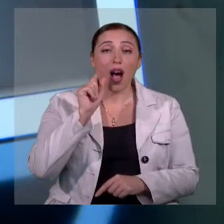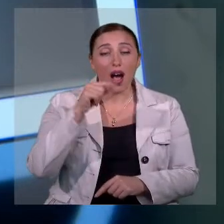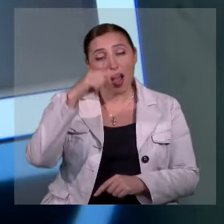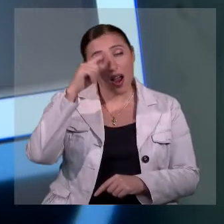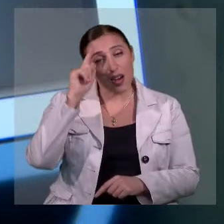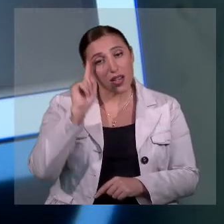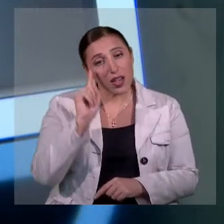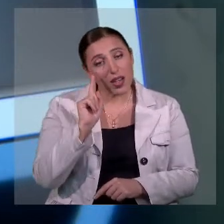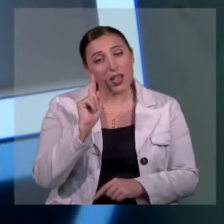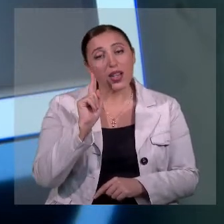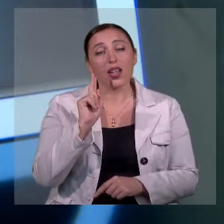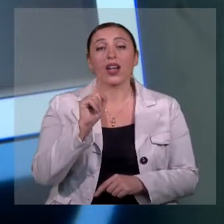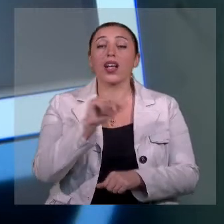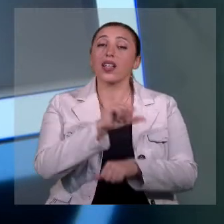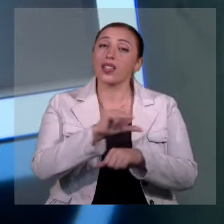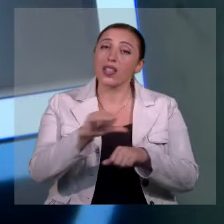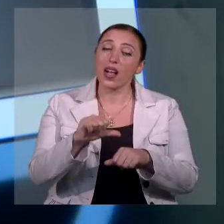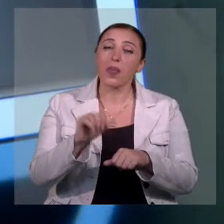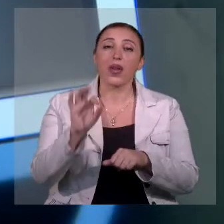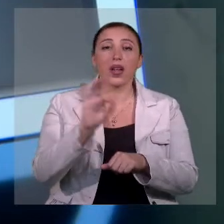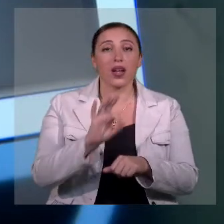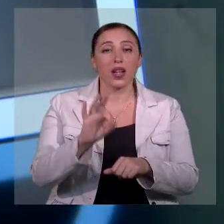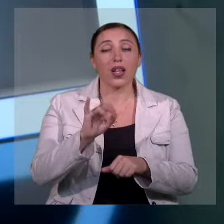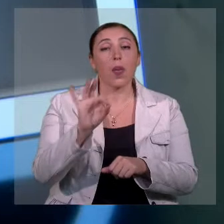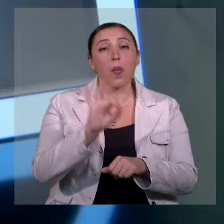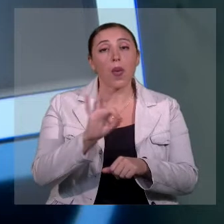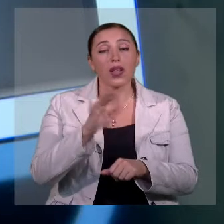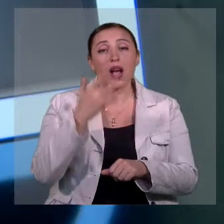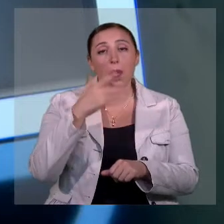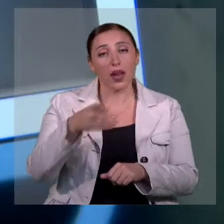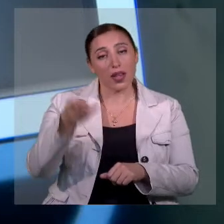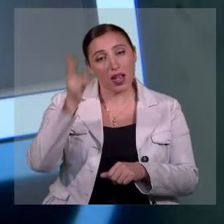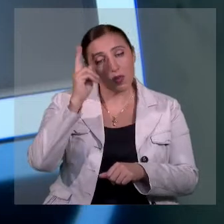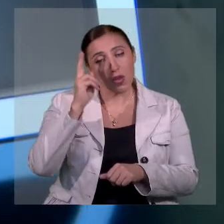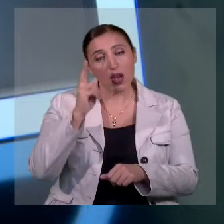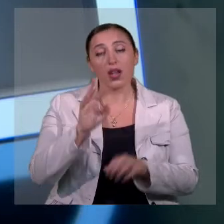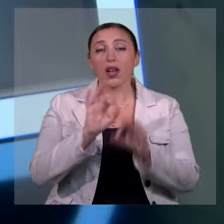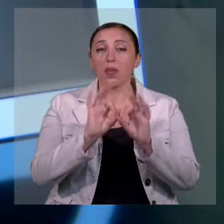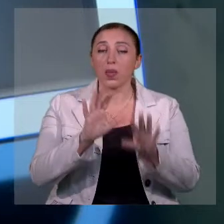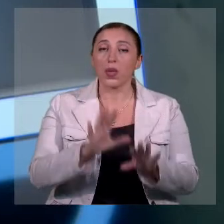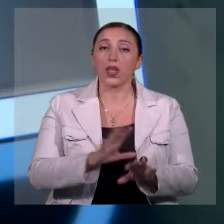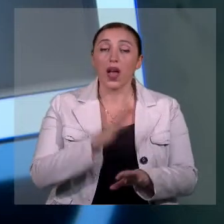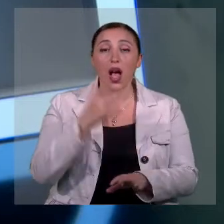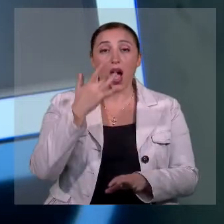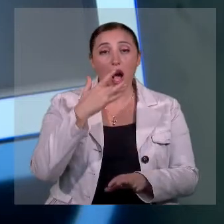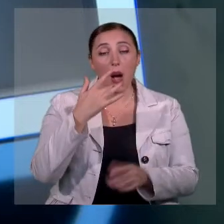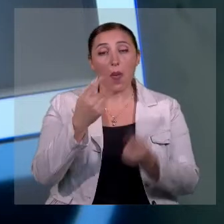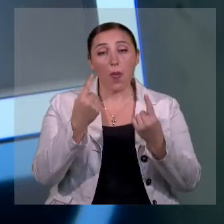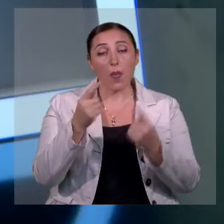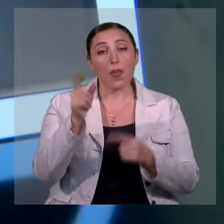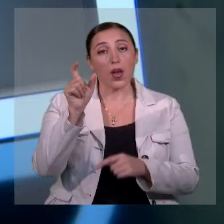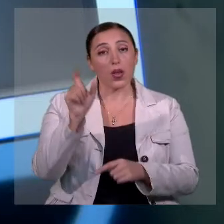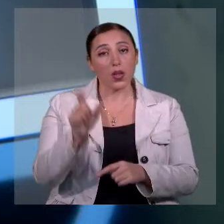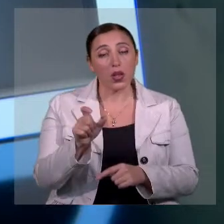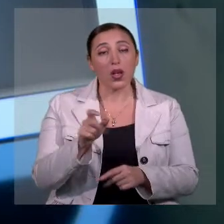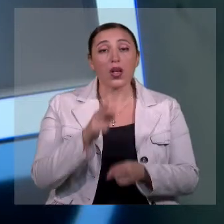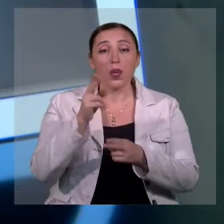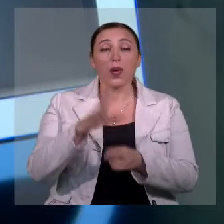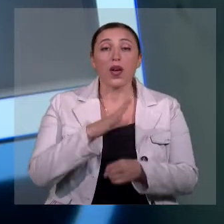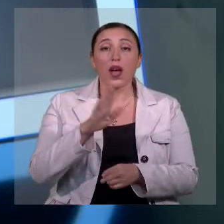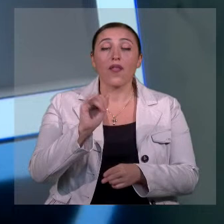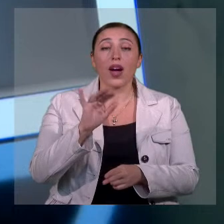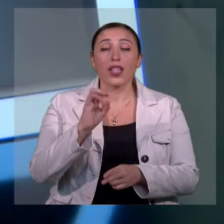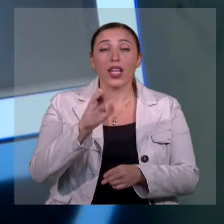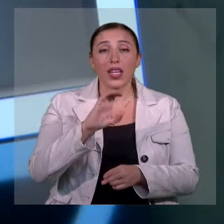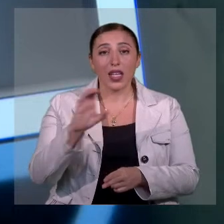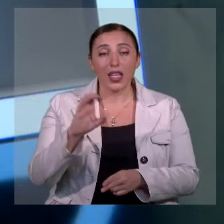հայ-ադրբեջանական սահմանին տիրող իրավիճակը, հայտնում է Հայաստանում Միացյալ Նահանգների դեսպանատունը։ Ամերիկացի պաշտոնյան եղել է Վարթենիս եւ